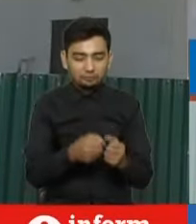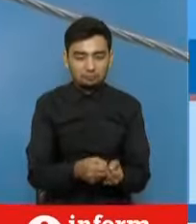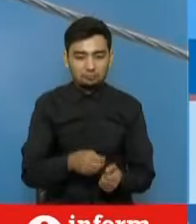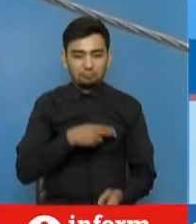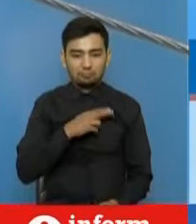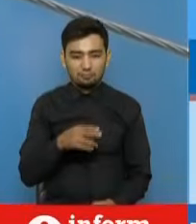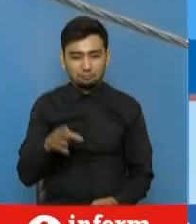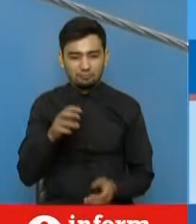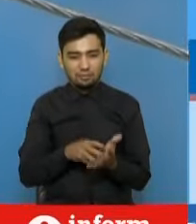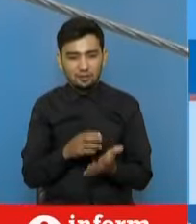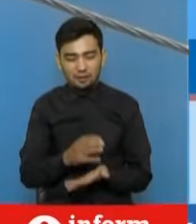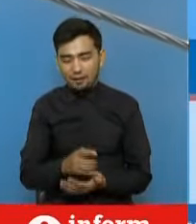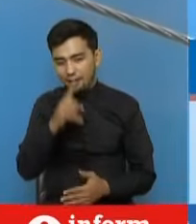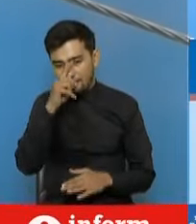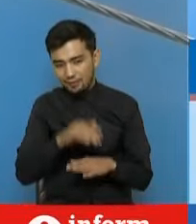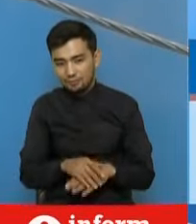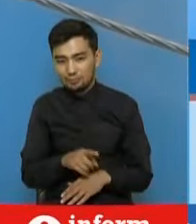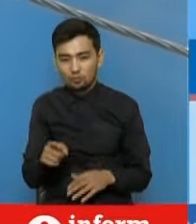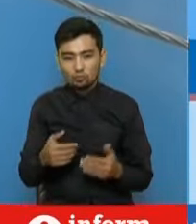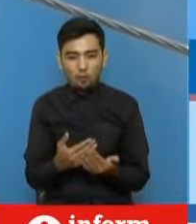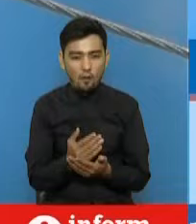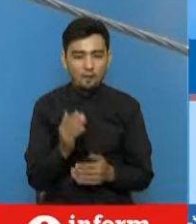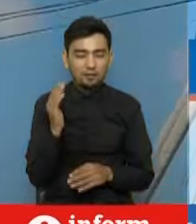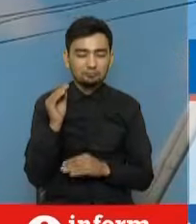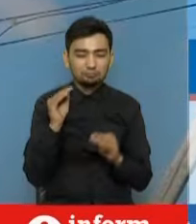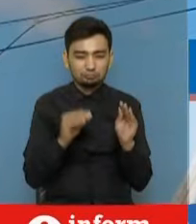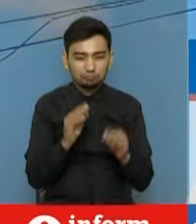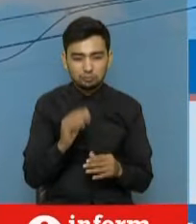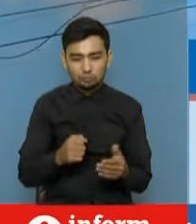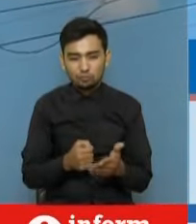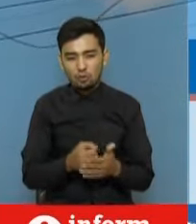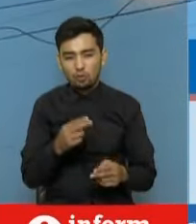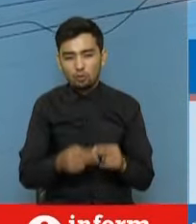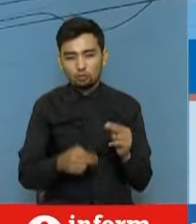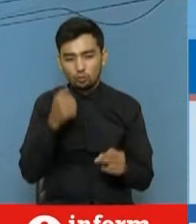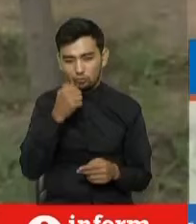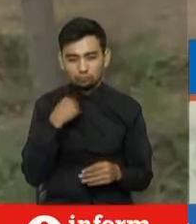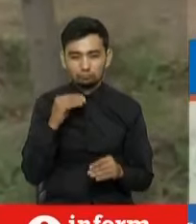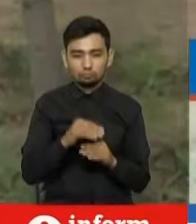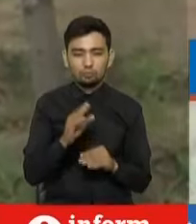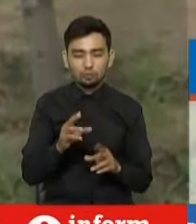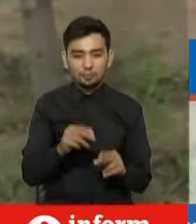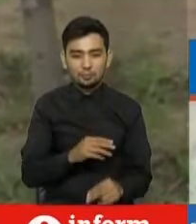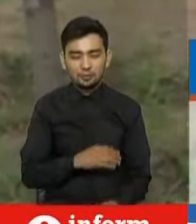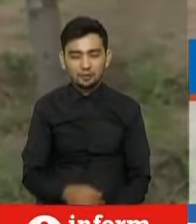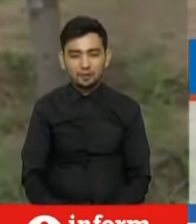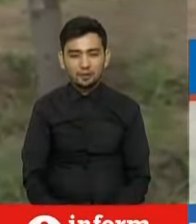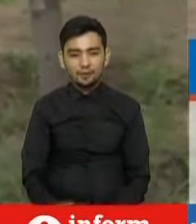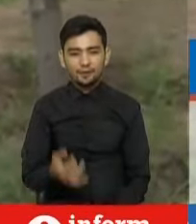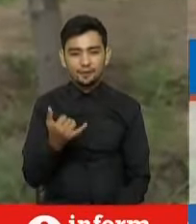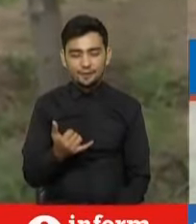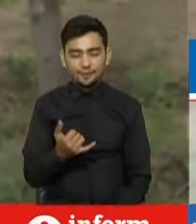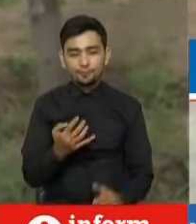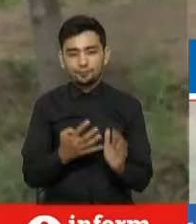деп қорқады. Ал әкімдіктегілер жаңа бағаналар жыл соңына дейін орнатылады дейді. Қазіргі уақытта